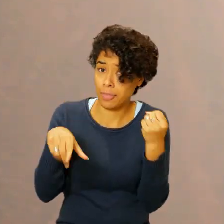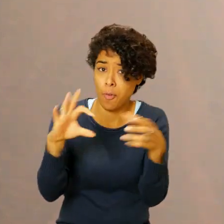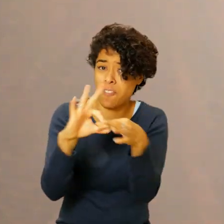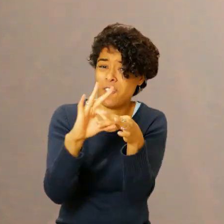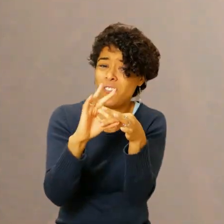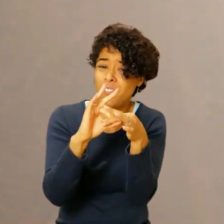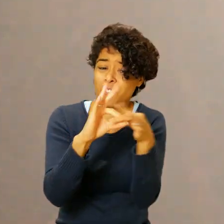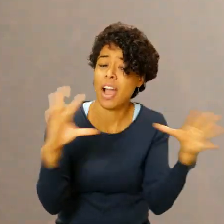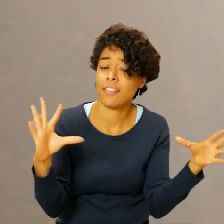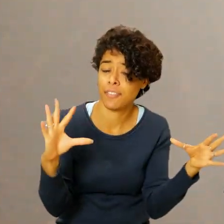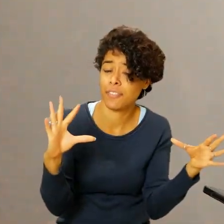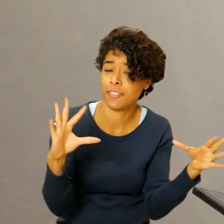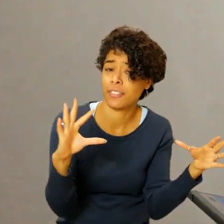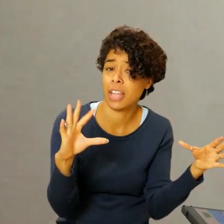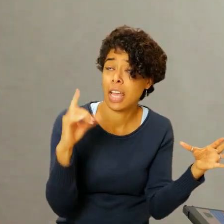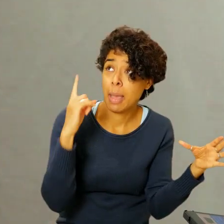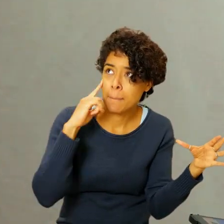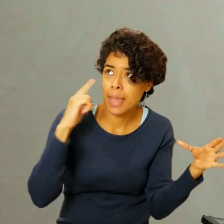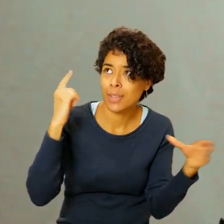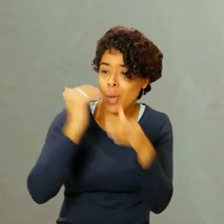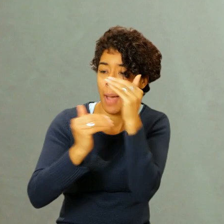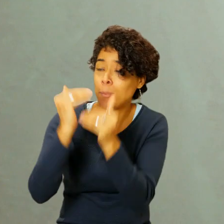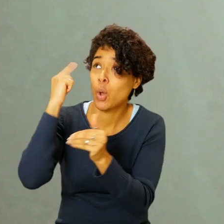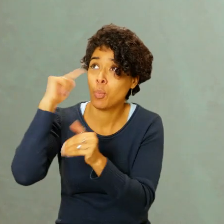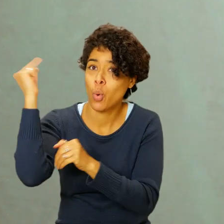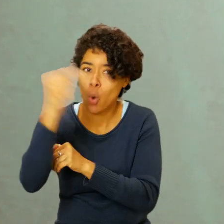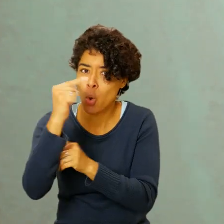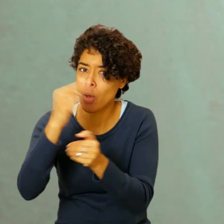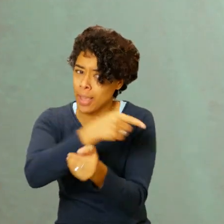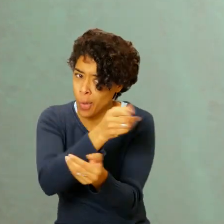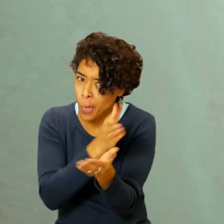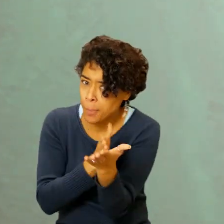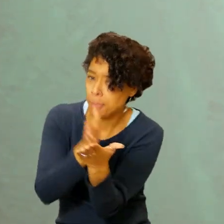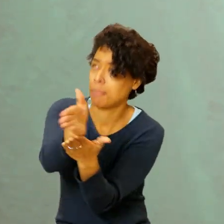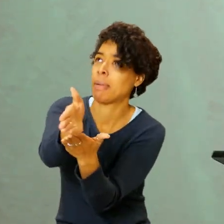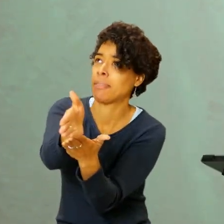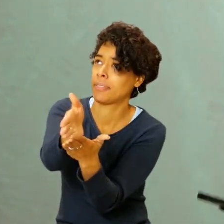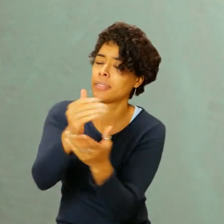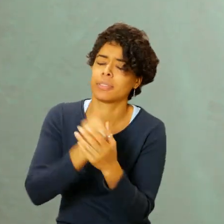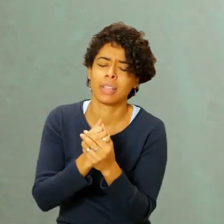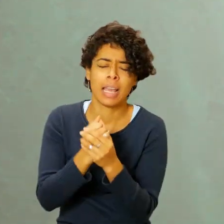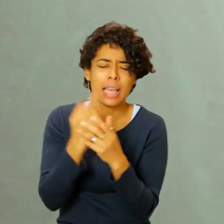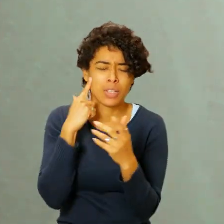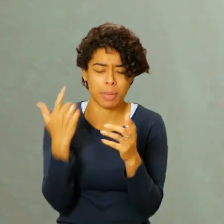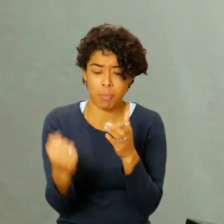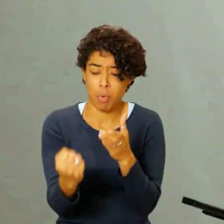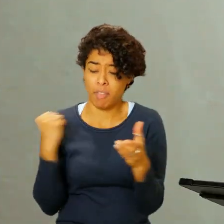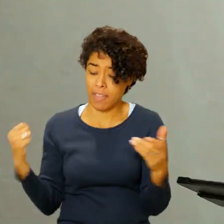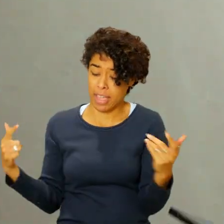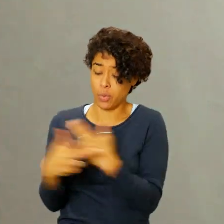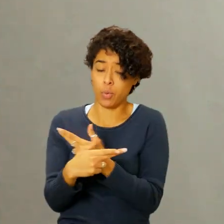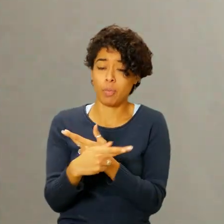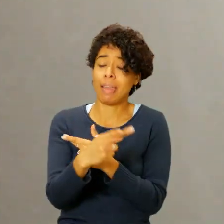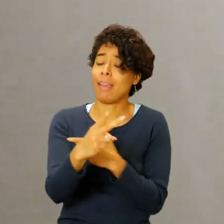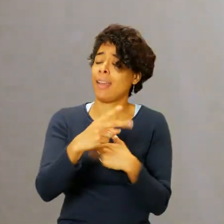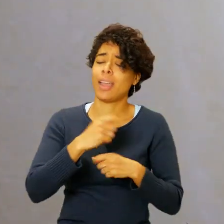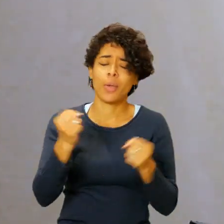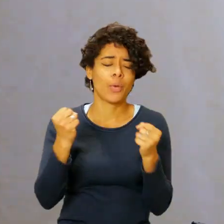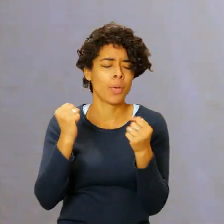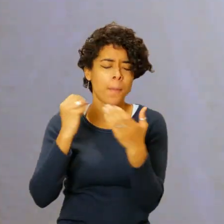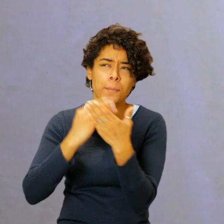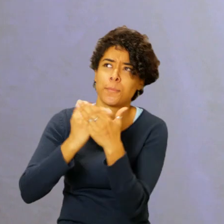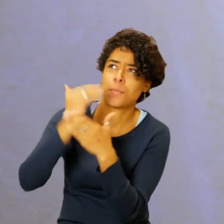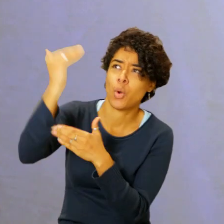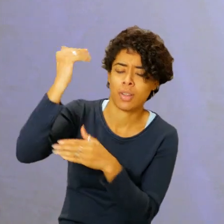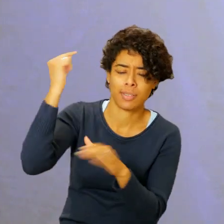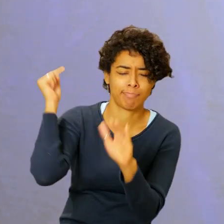séparer et d'avancer dans ce que tu traces pour leur vie. Je prie, Père, pour que ces freins soient coupés et qu'ils entrent pleinement dans les